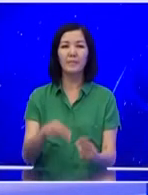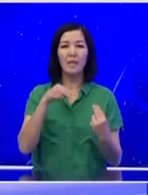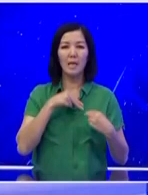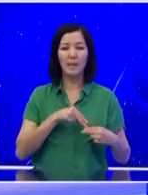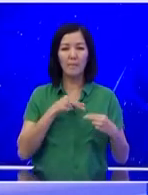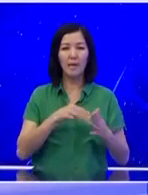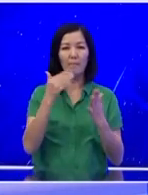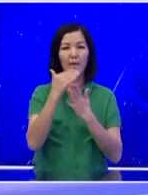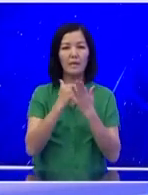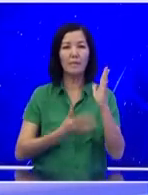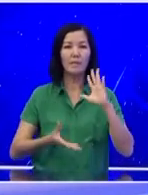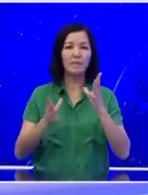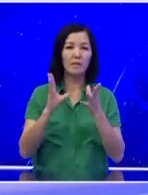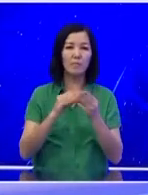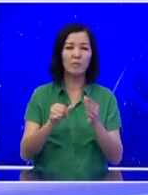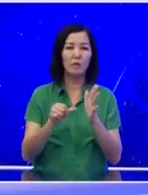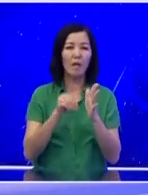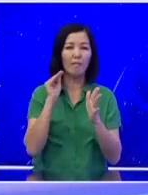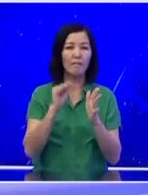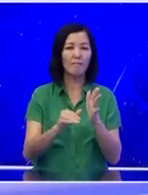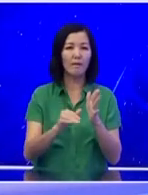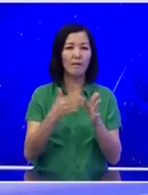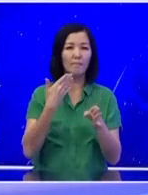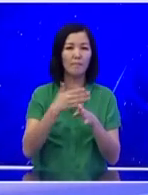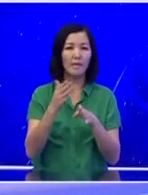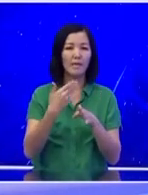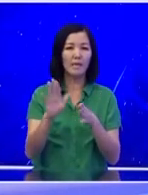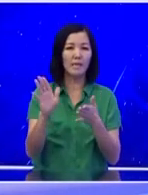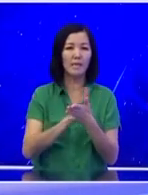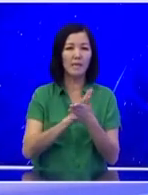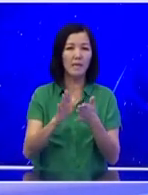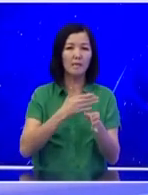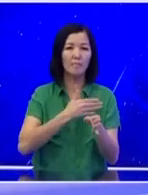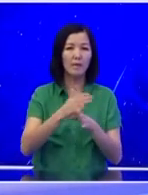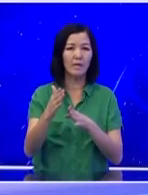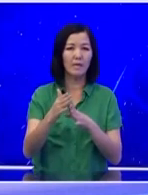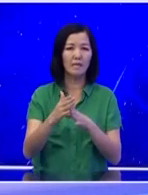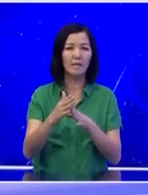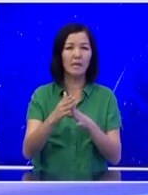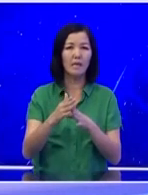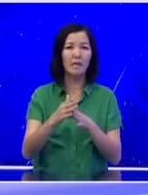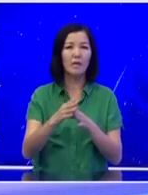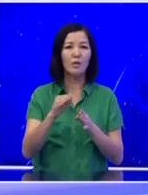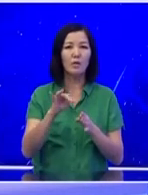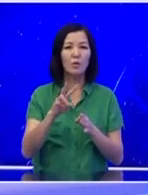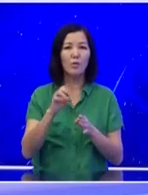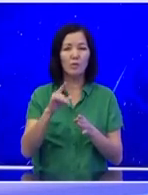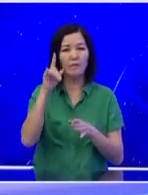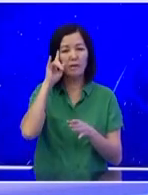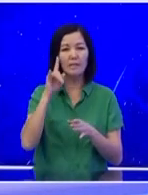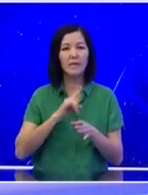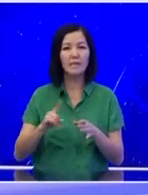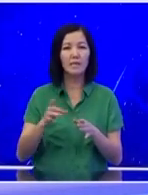Еңбек бағдарламасы бойынша елімізде 6000-нан астам микрокредит пен грант берілді. Осылай деген Ералы Тоғжанов Қазақстан